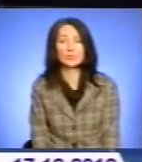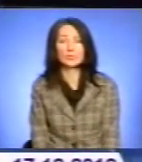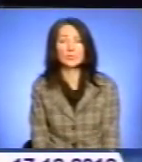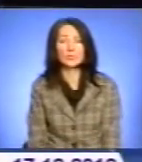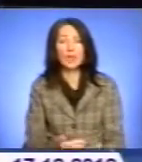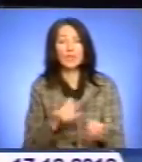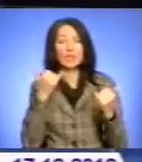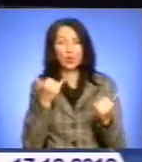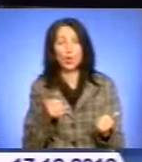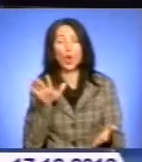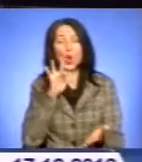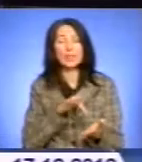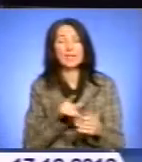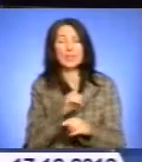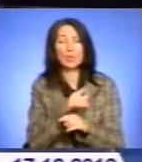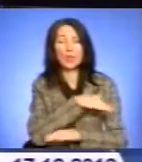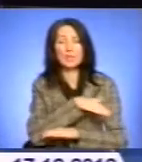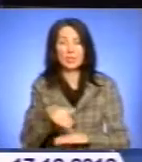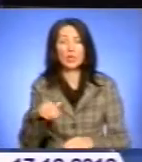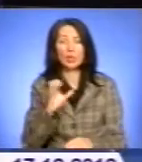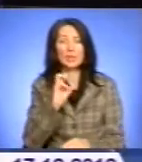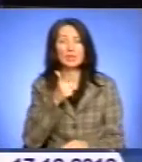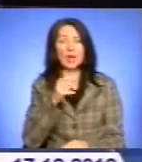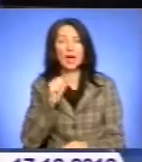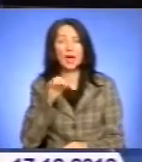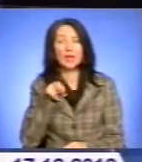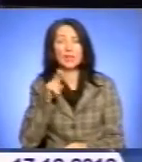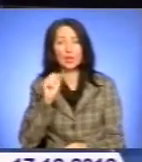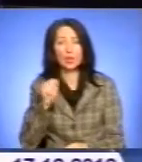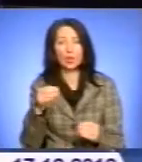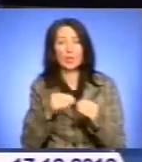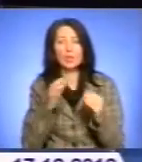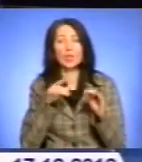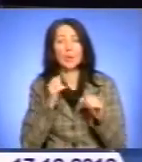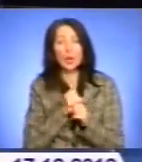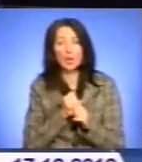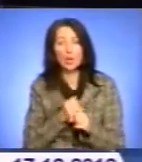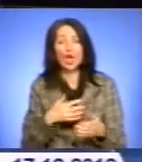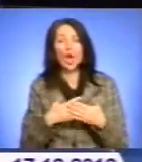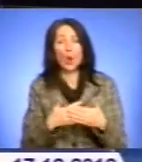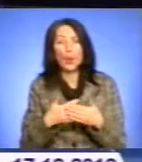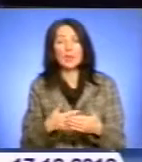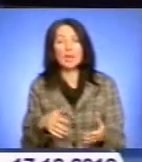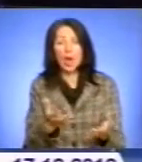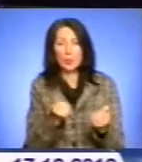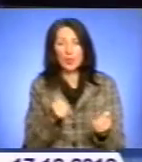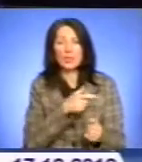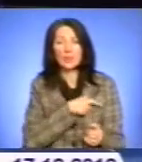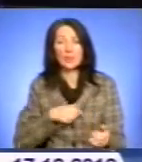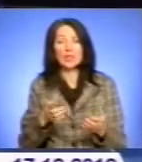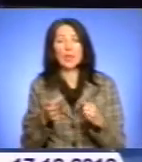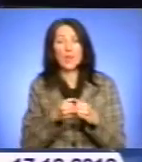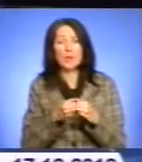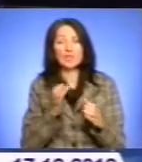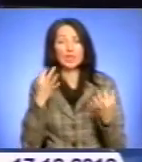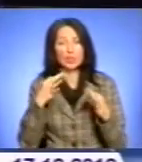Від сьогодні у центрі Тернополя за адресою Сагайдачного, 10, діє громадська приймальня депутатів від партії «Свобода». Першими